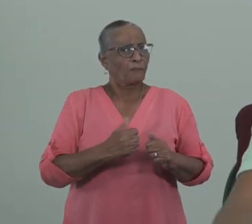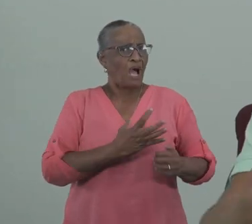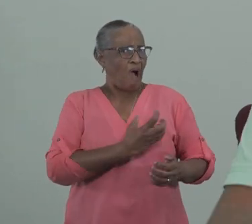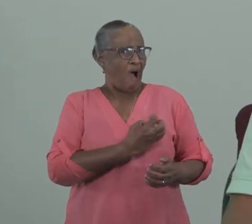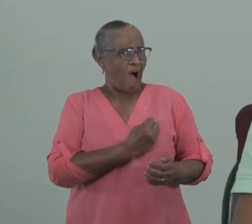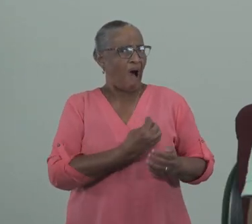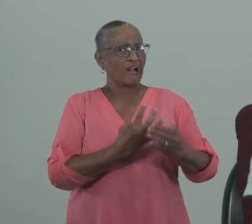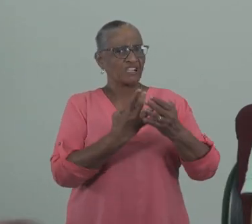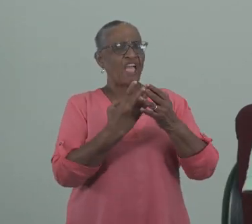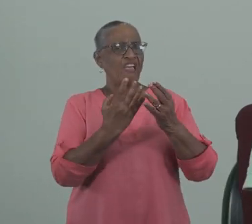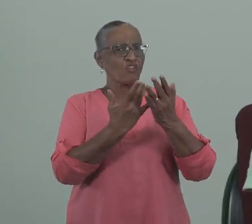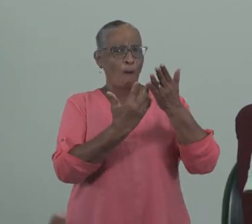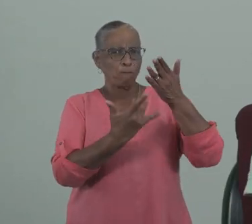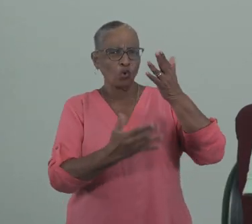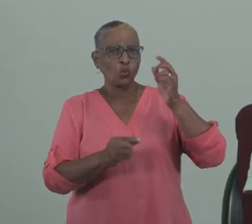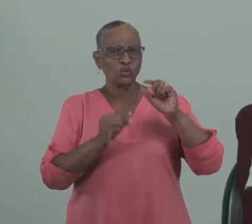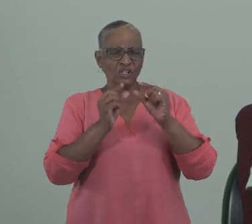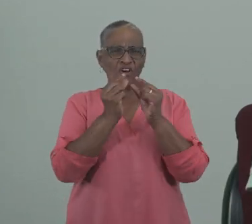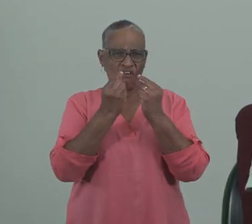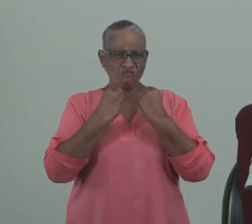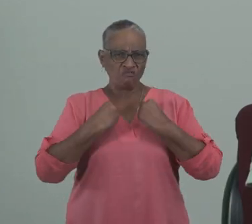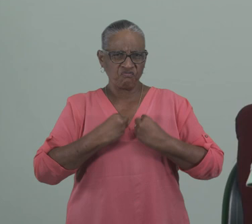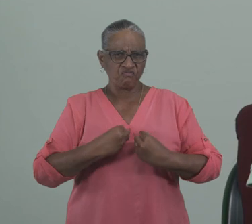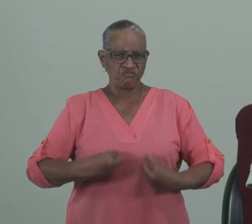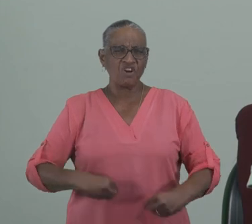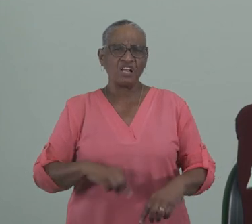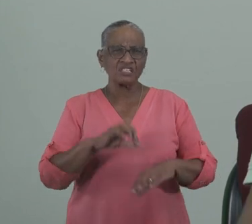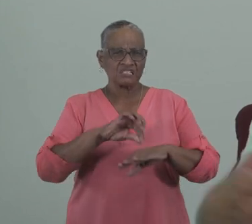op hart- en vaatziekten vermindert.